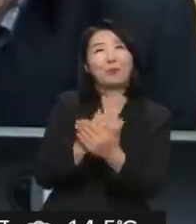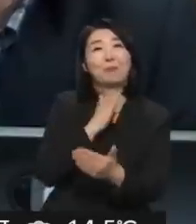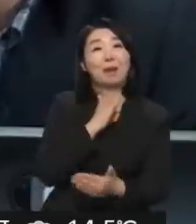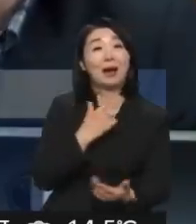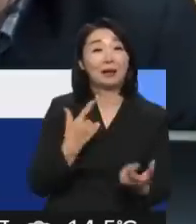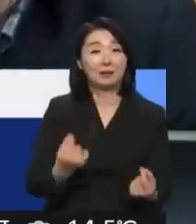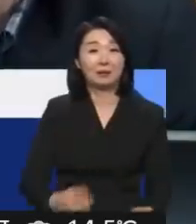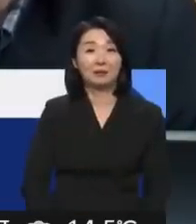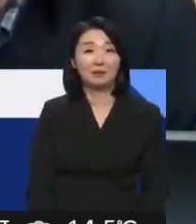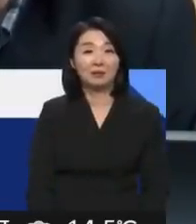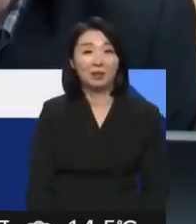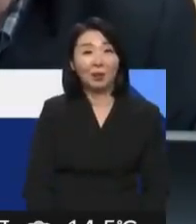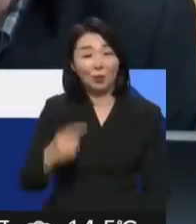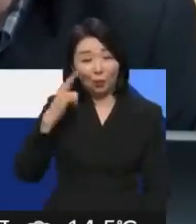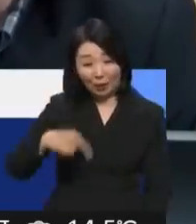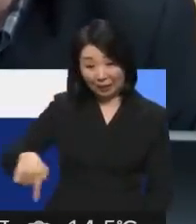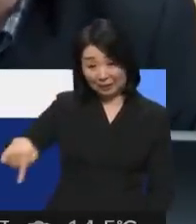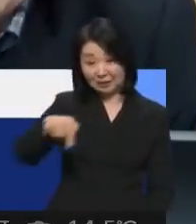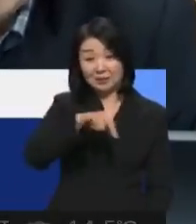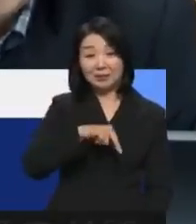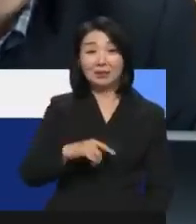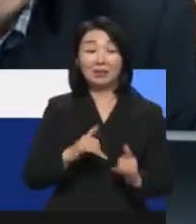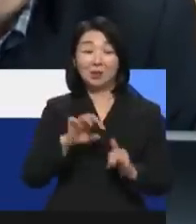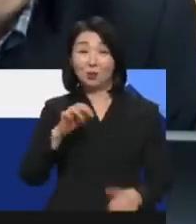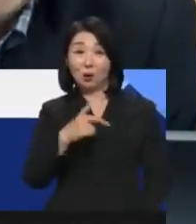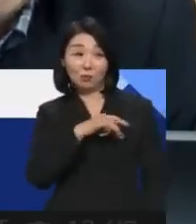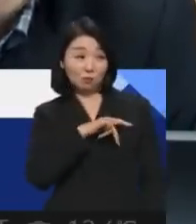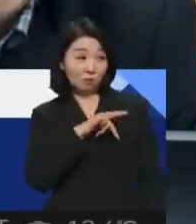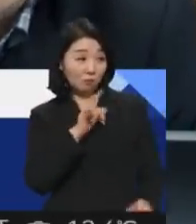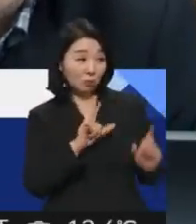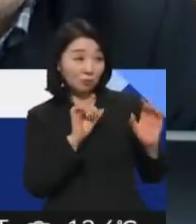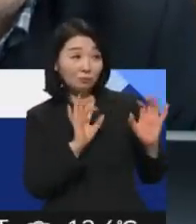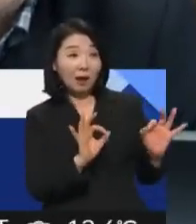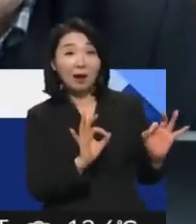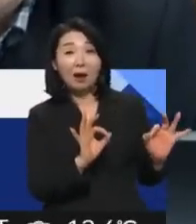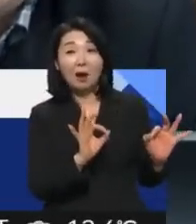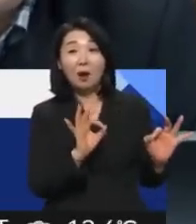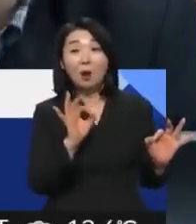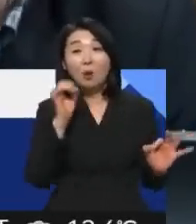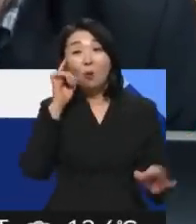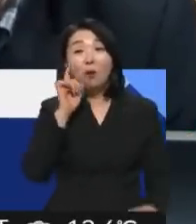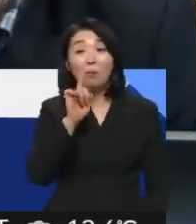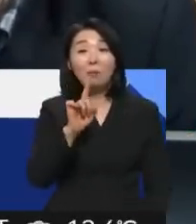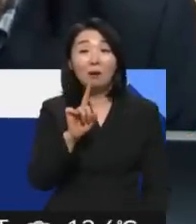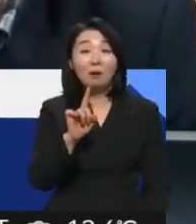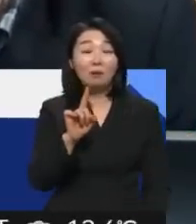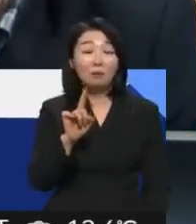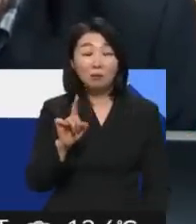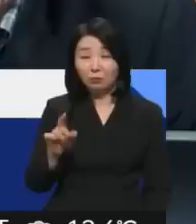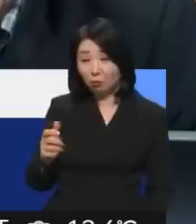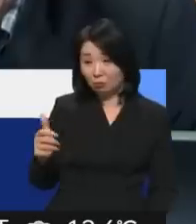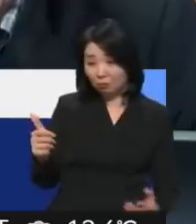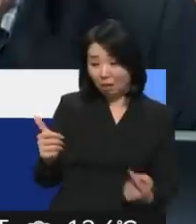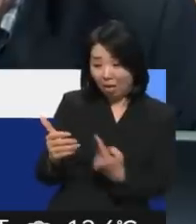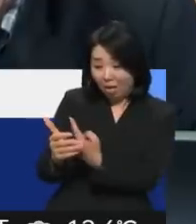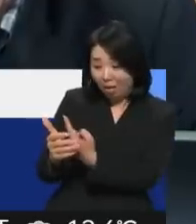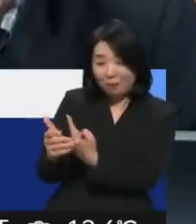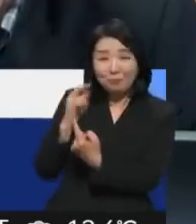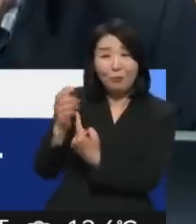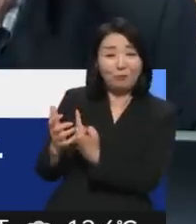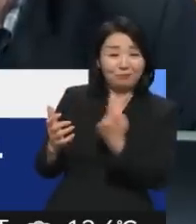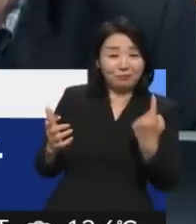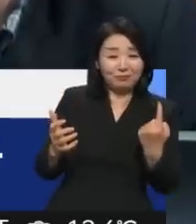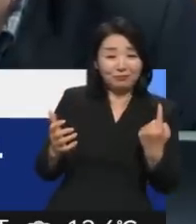그거는 애초에 그들이 지금 권성동 의원 상태 보면은 약간 흔히 말로 공중에 붕 떠버린 거죠. 그렇게 됐잖아요. 예. 그러니까